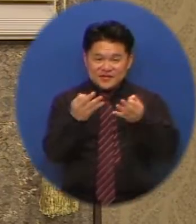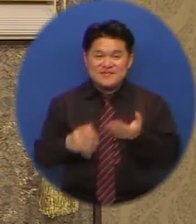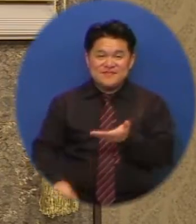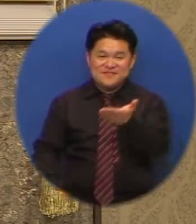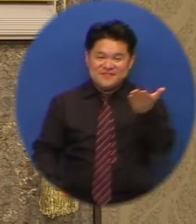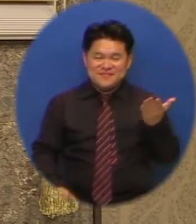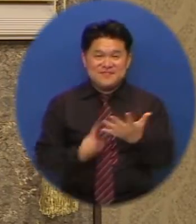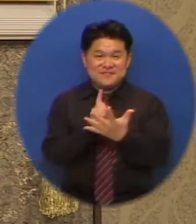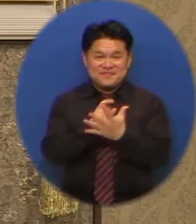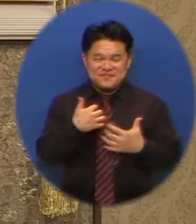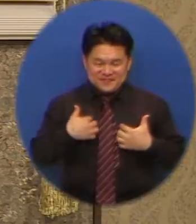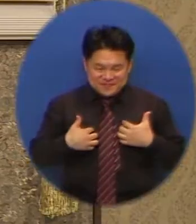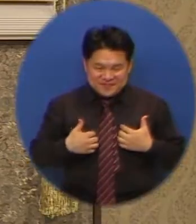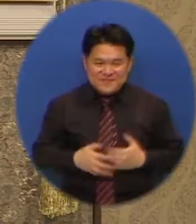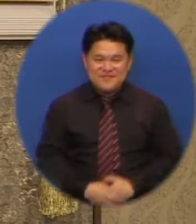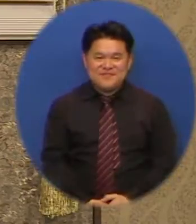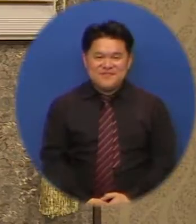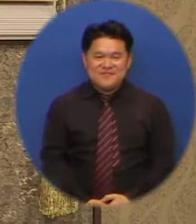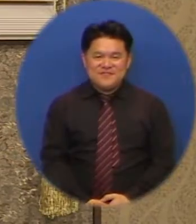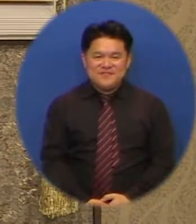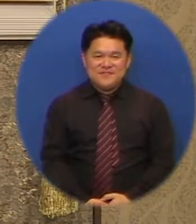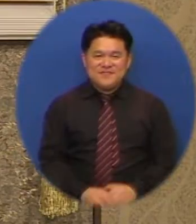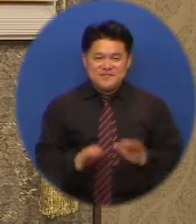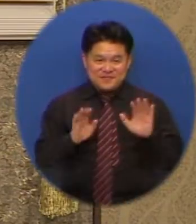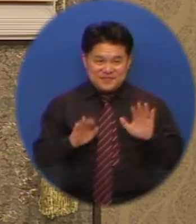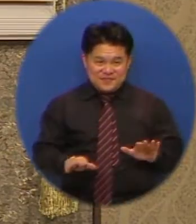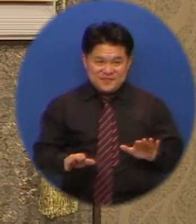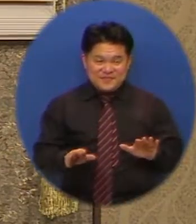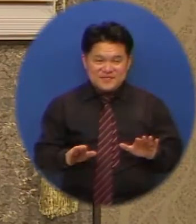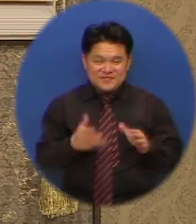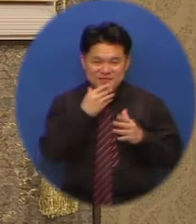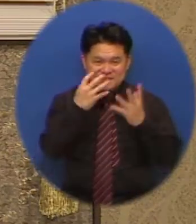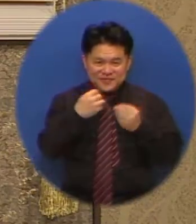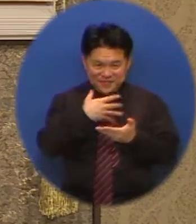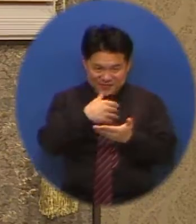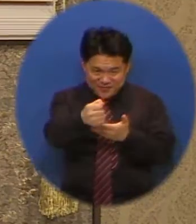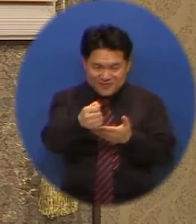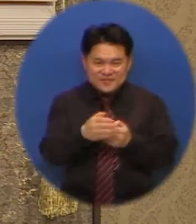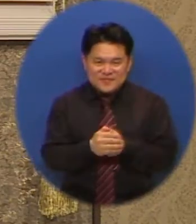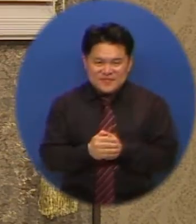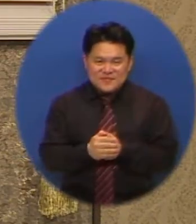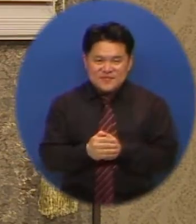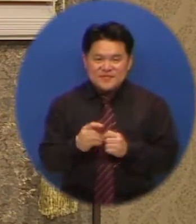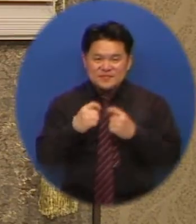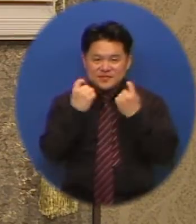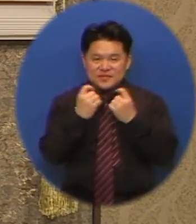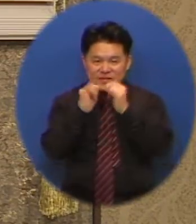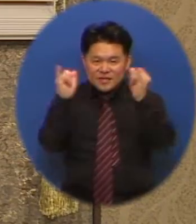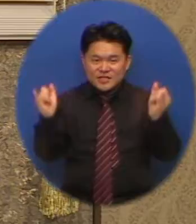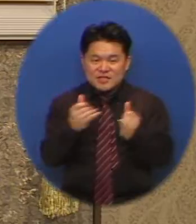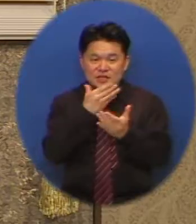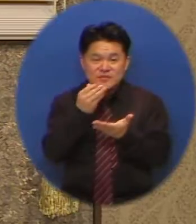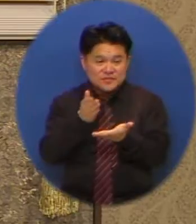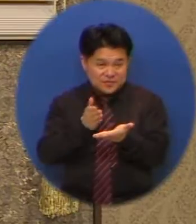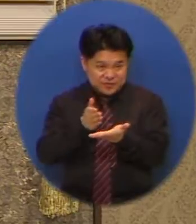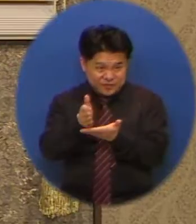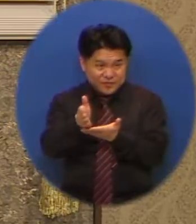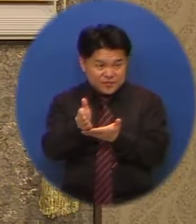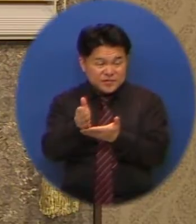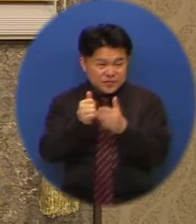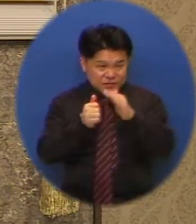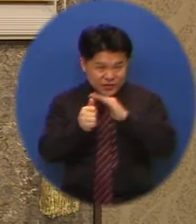여러분들 뵈서 반갑습니다. 새해 복 많이 받으시고요. 제가 민간 사회복지를 대표하는